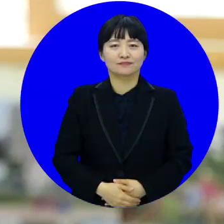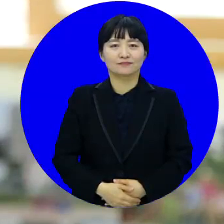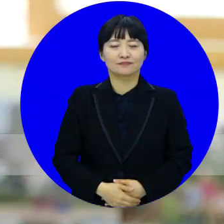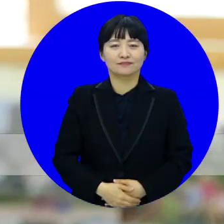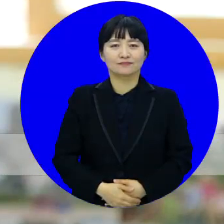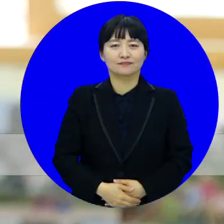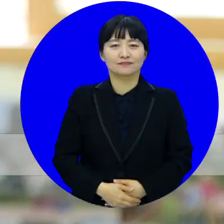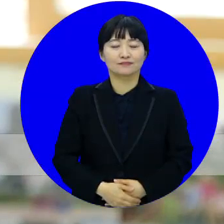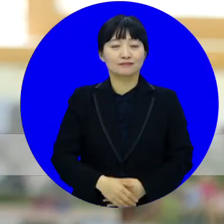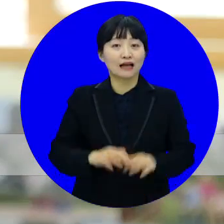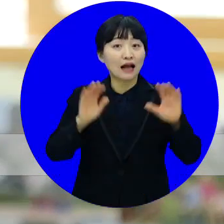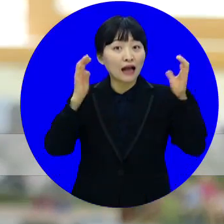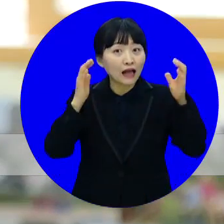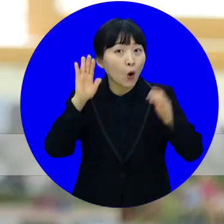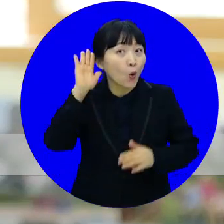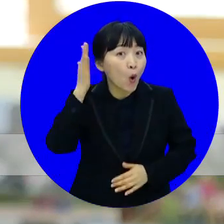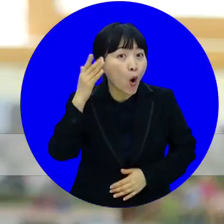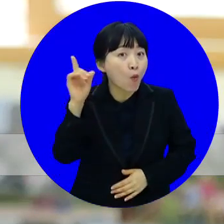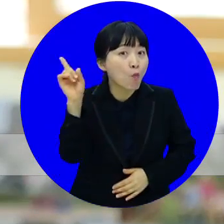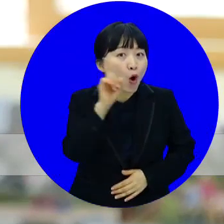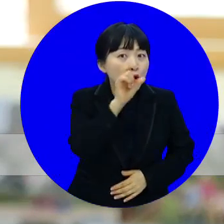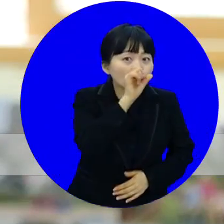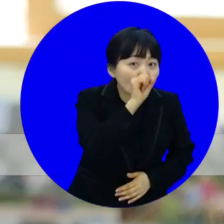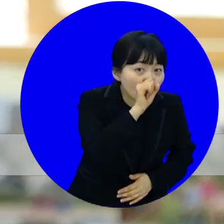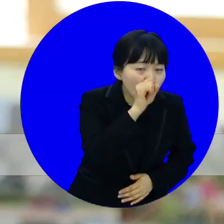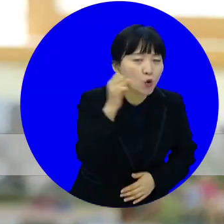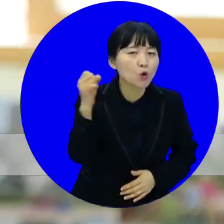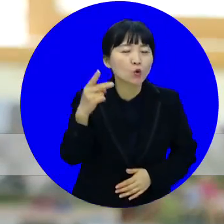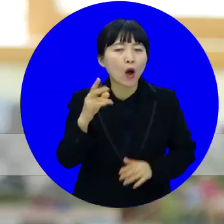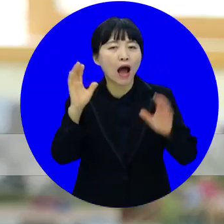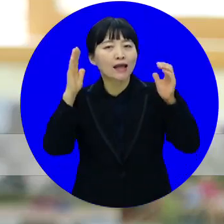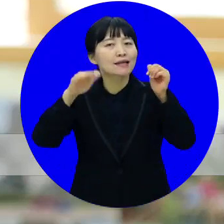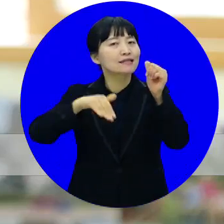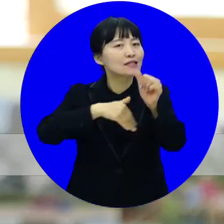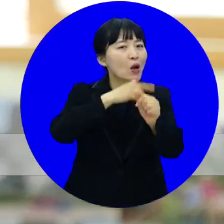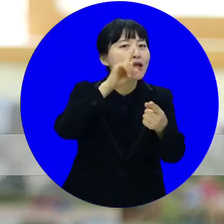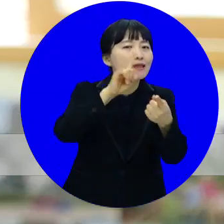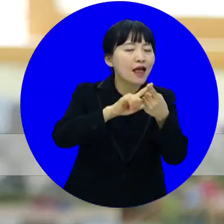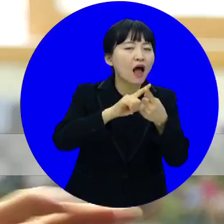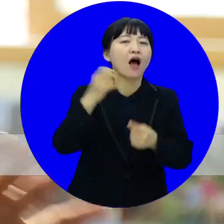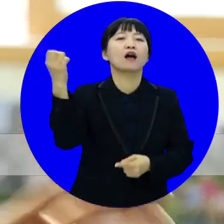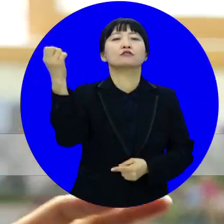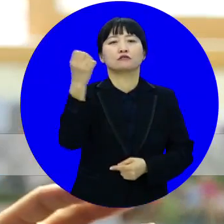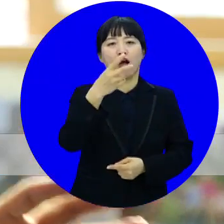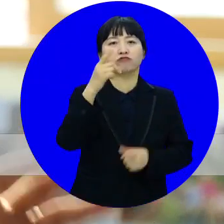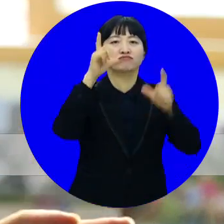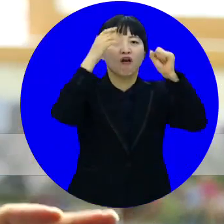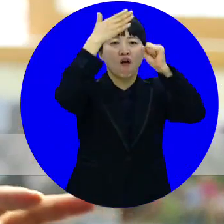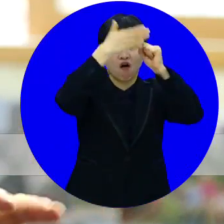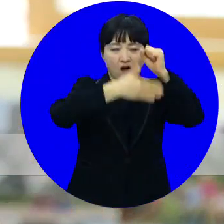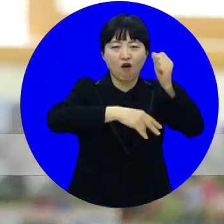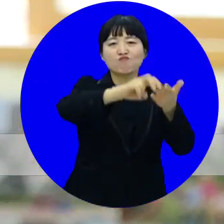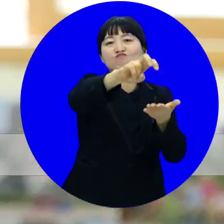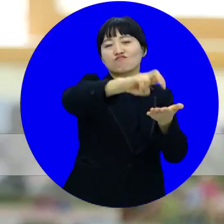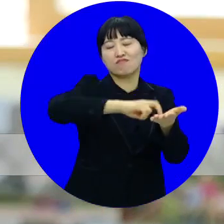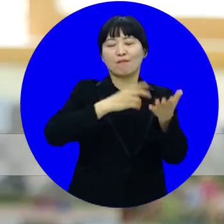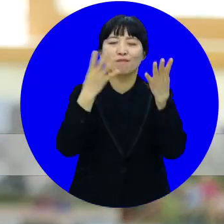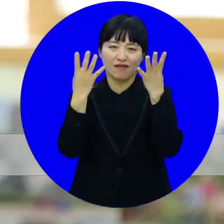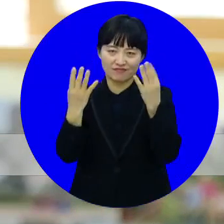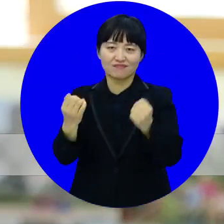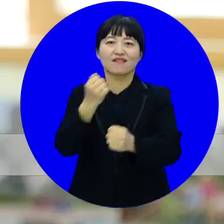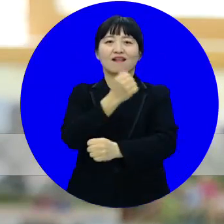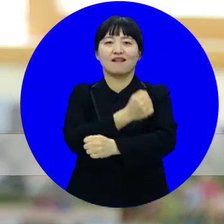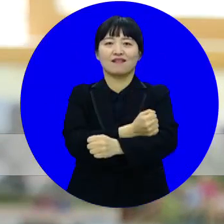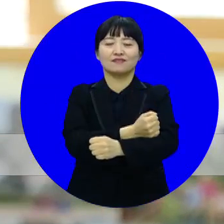자주 아이가 뭐 요즘에 뭐를 좋아하는지, 그리고 뭐 아이의 그런 상황에 대해서 자주 뭐 사진을 보내고